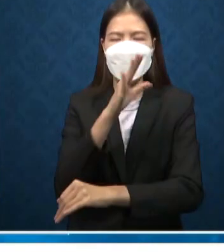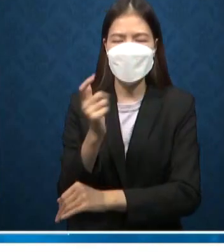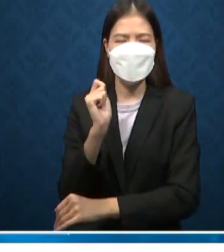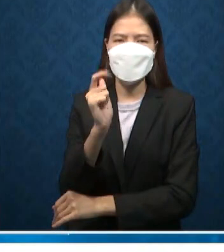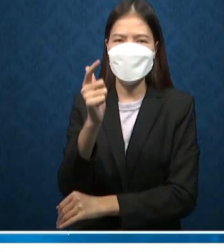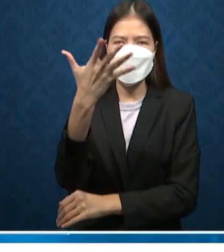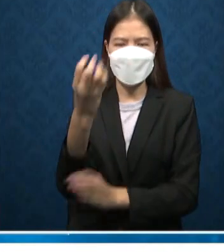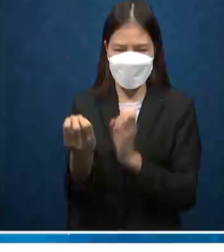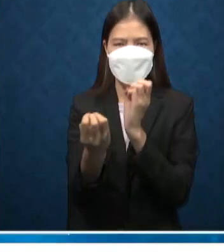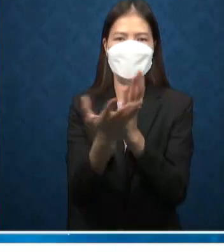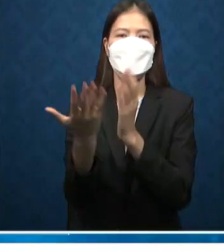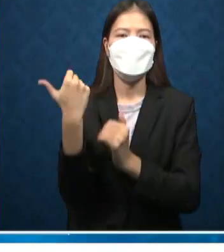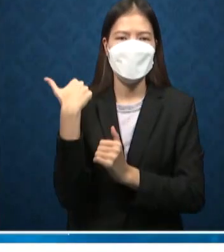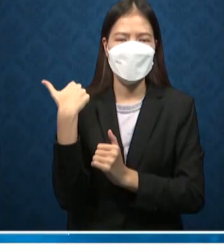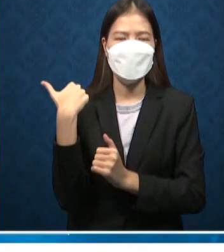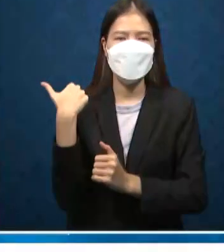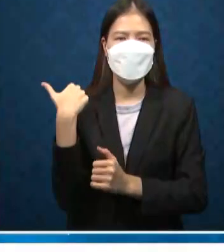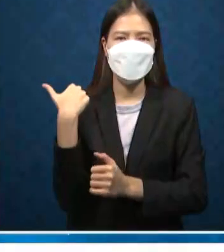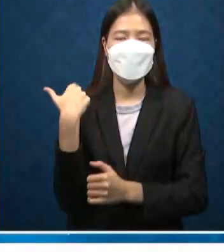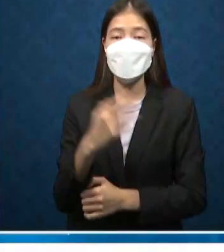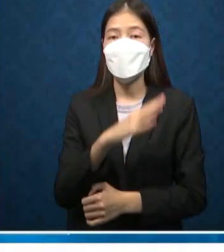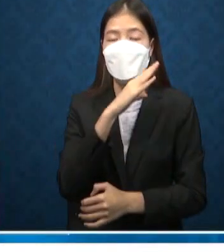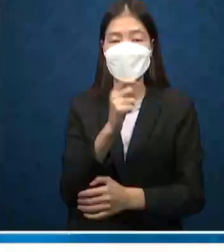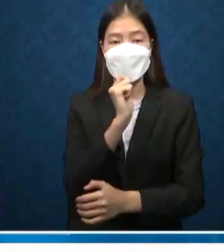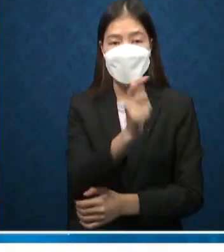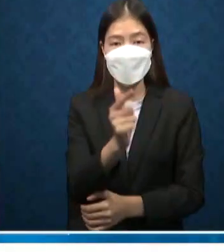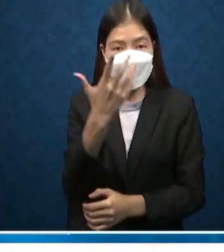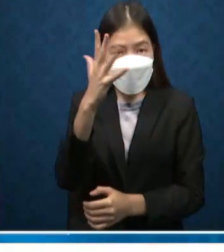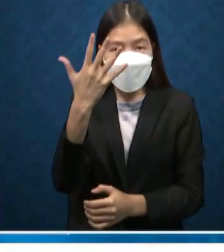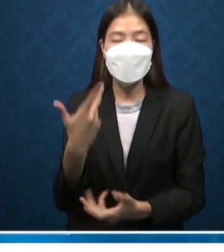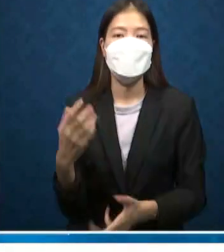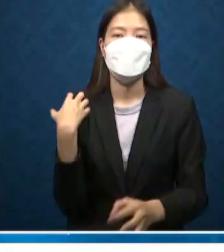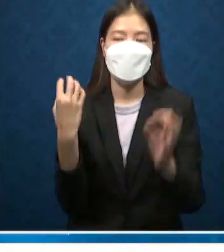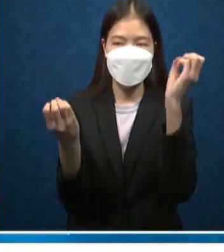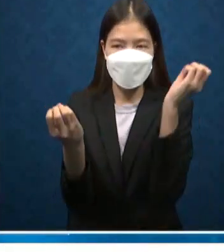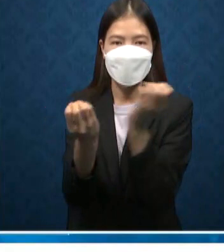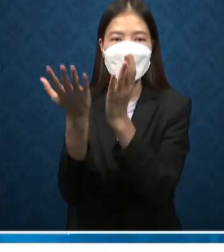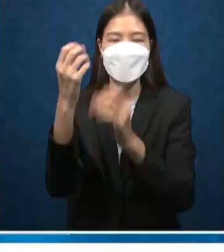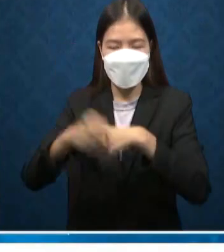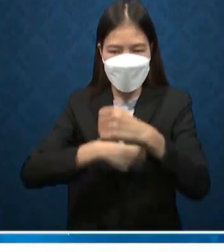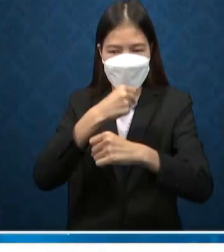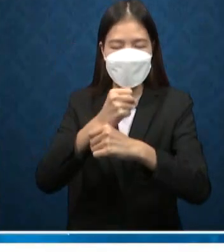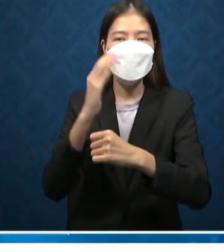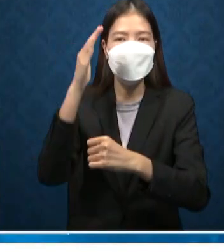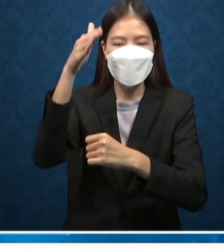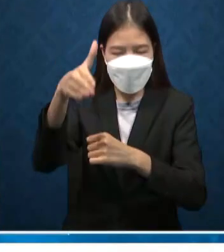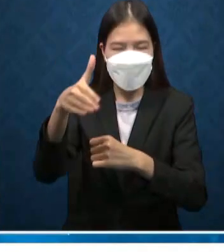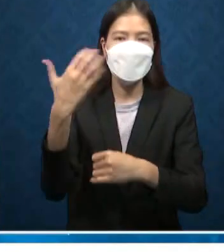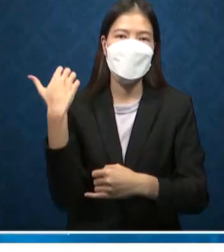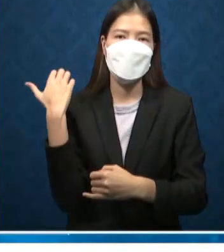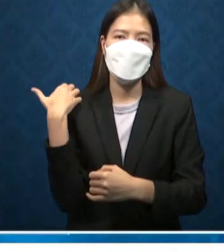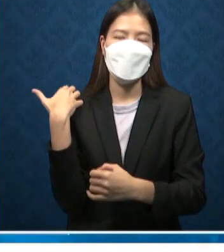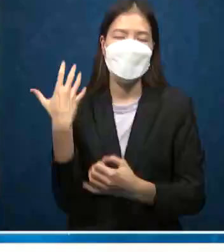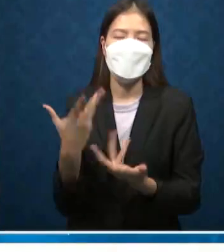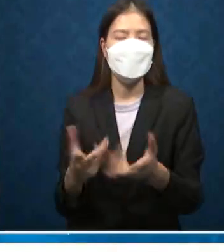ดผลกระทบโดยเฉพาะถ้าไม่จ่ายก็จะเกิดผลกระทบกับงบประมาณในปีต่อไปในเรื่องของเป็นค่าใช้จ่ายครั้ง